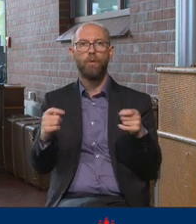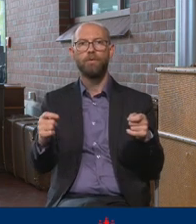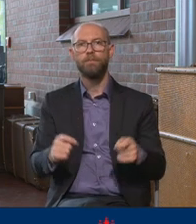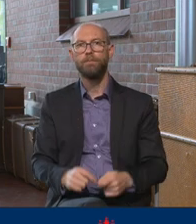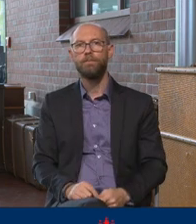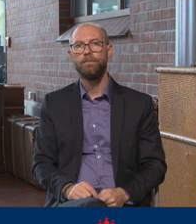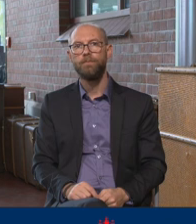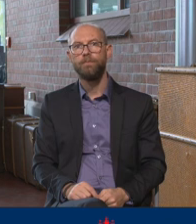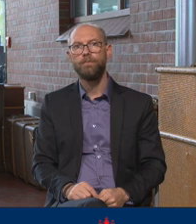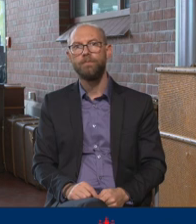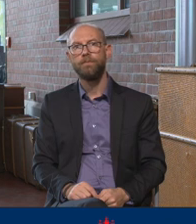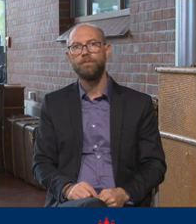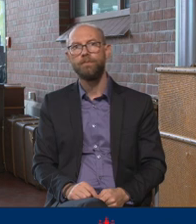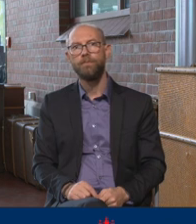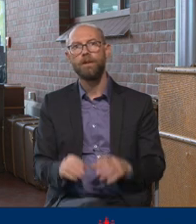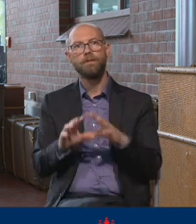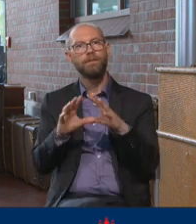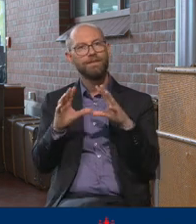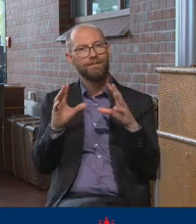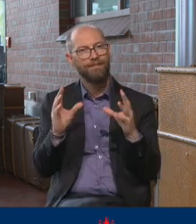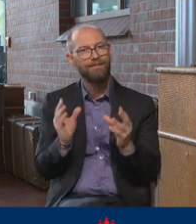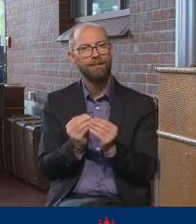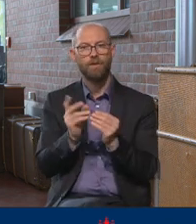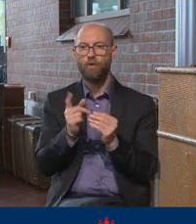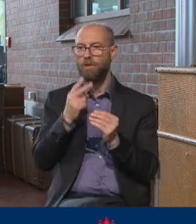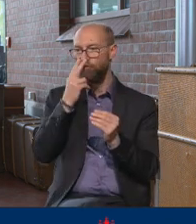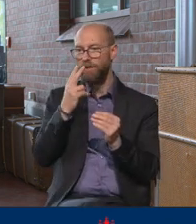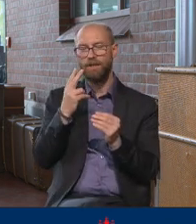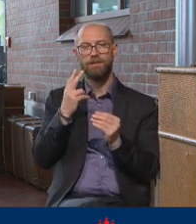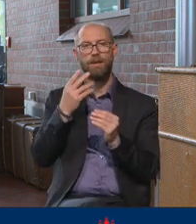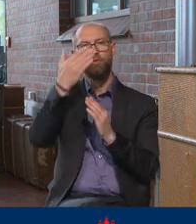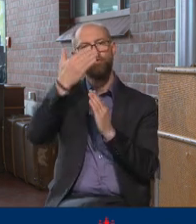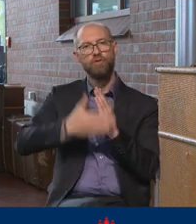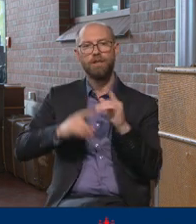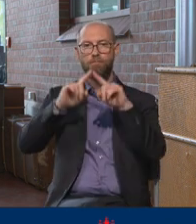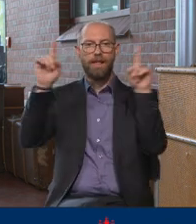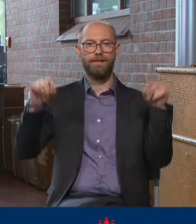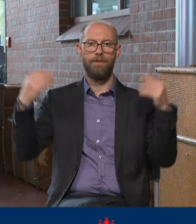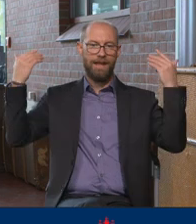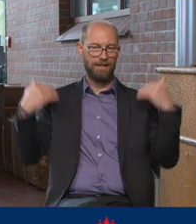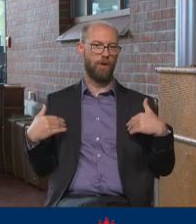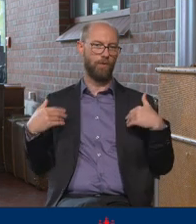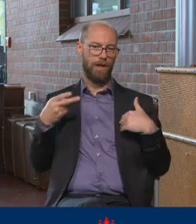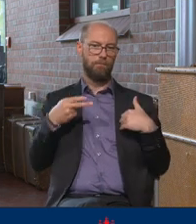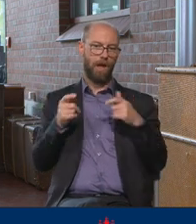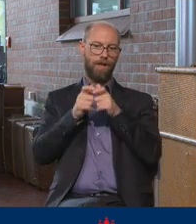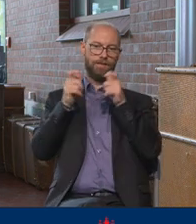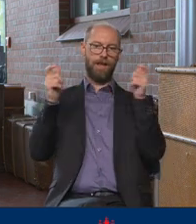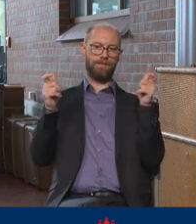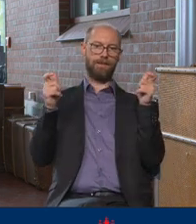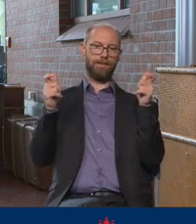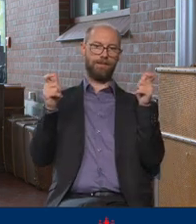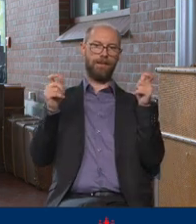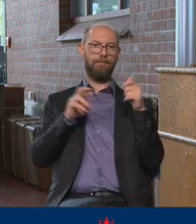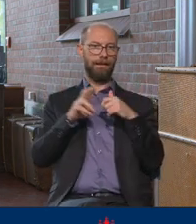das ganze sehen wir noch einmal im schnitt wie sich darstellt im hintergrund sehen sie die bahntrasse rechts gibt es die neue unterführung